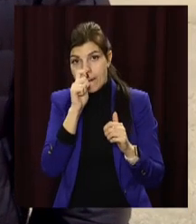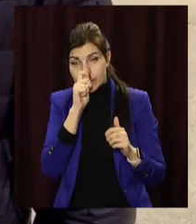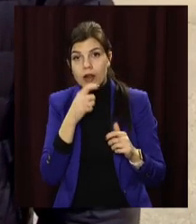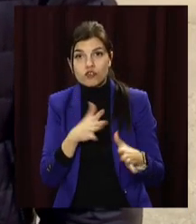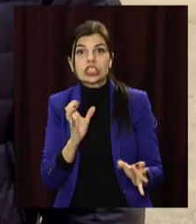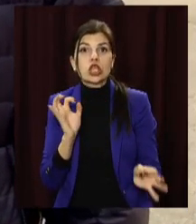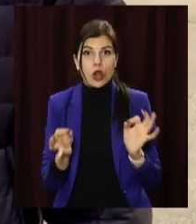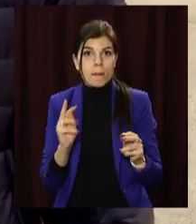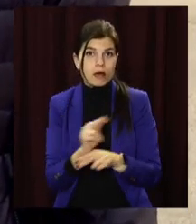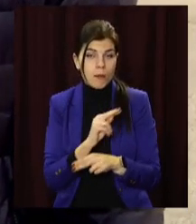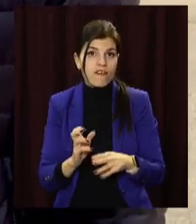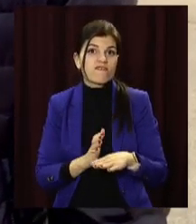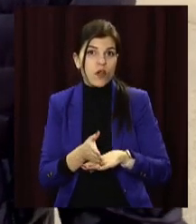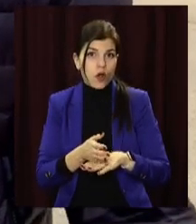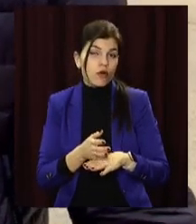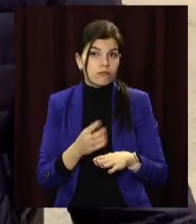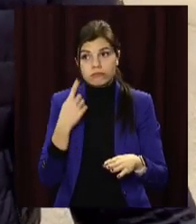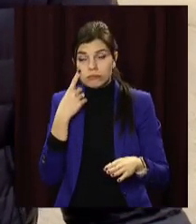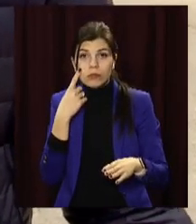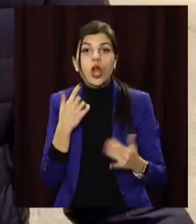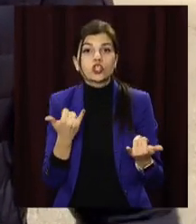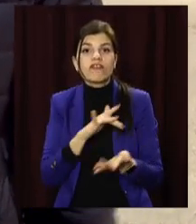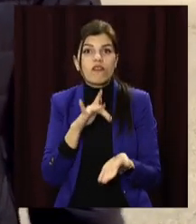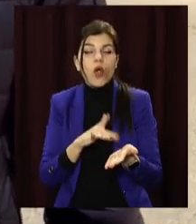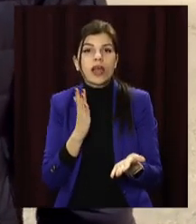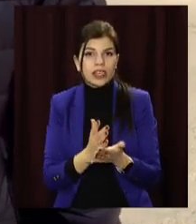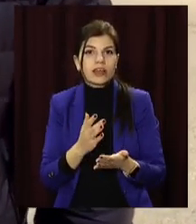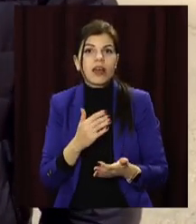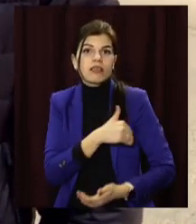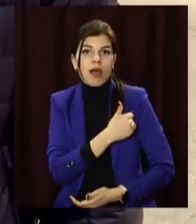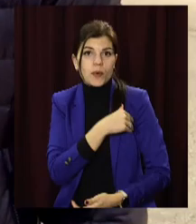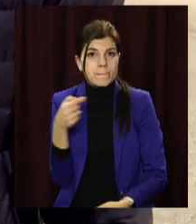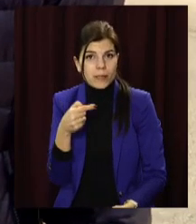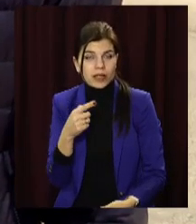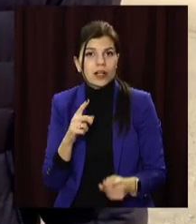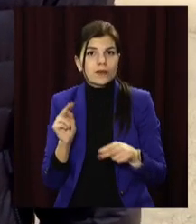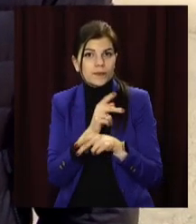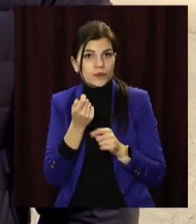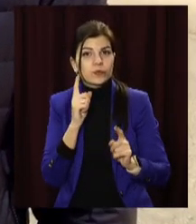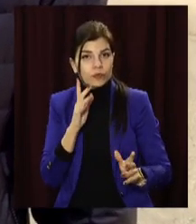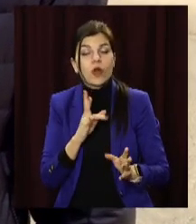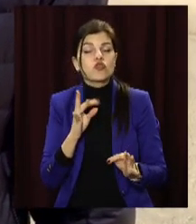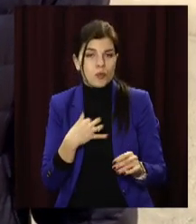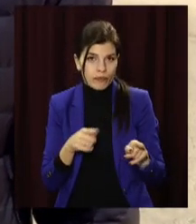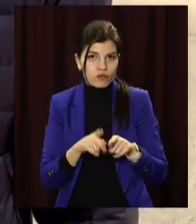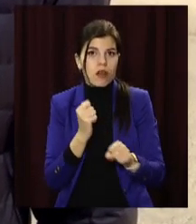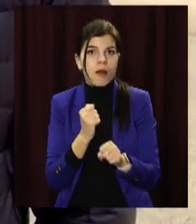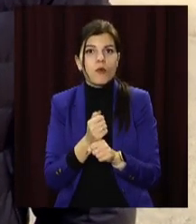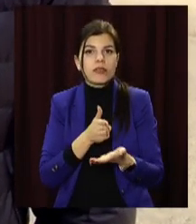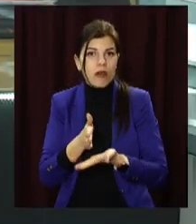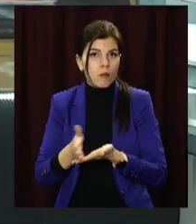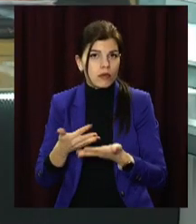нормальным ремонтом дорог. К сожалению, сейчас еще в городе отрицательные температуры, но тем не менее мы уже работаем по всем